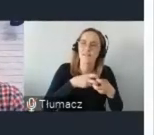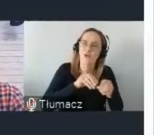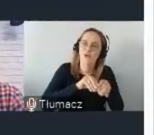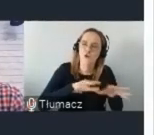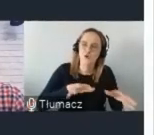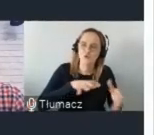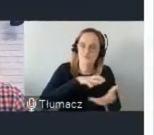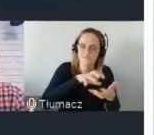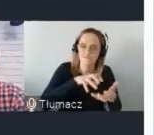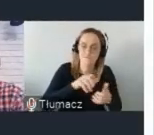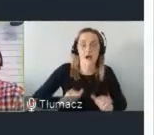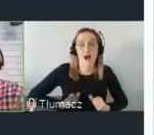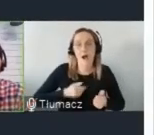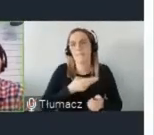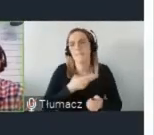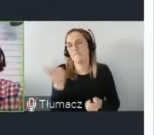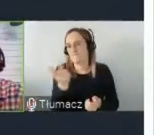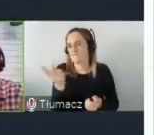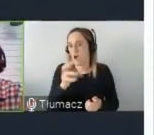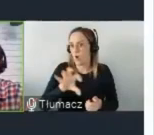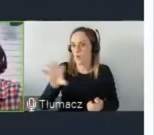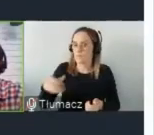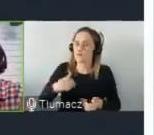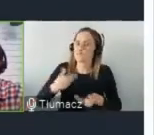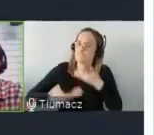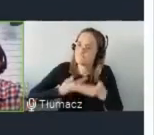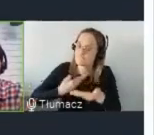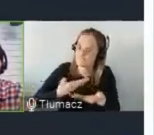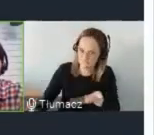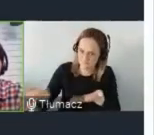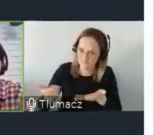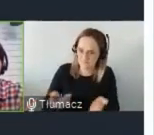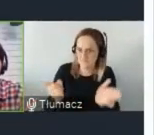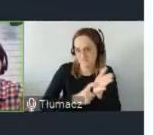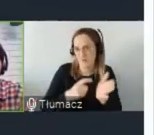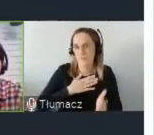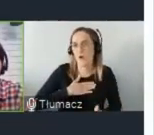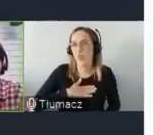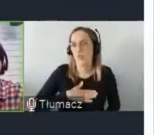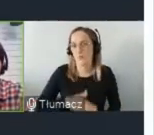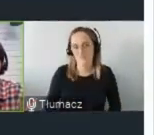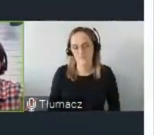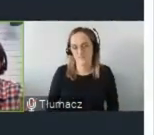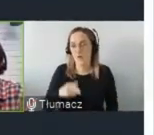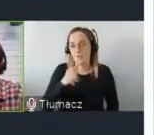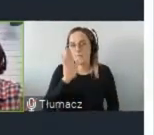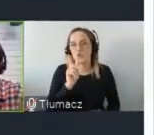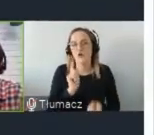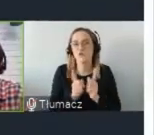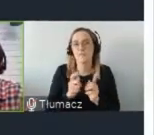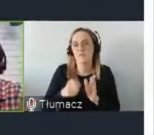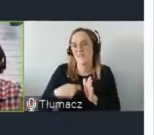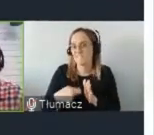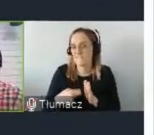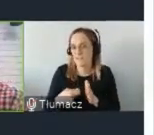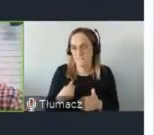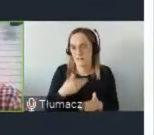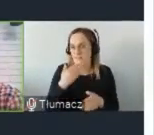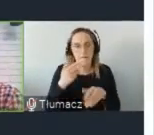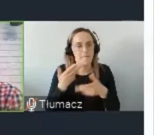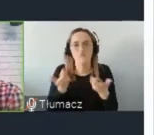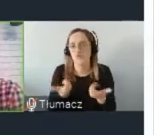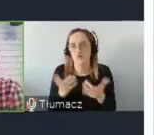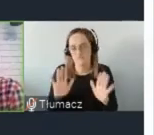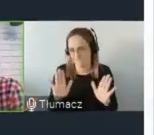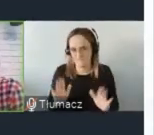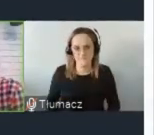Polecamy wam obydwie nasze grupy i Wojtek polecił to rozwiązanie. To może szybki filmik, słuchajcie, bo nie ma co.